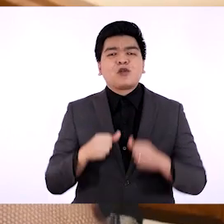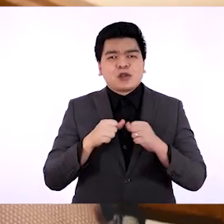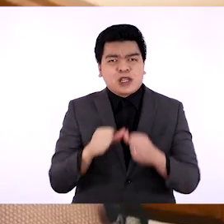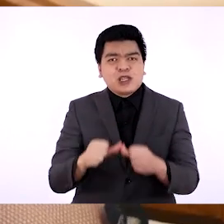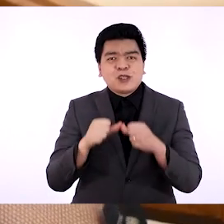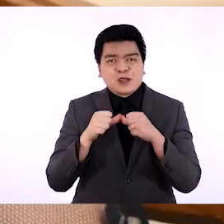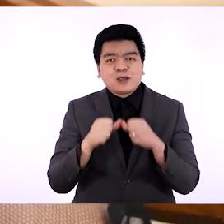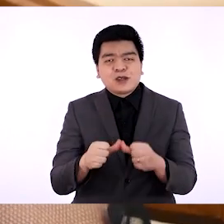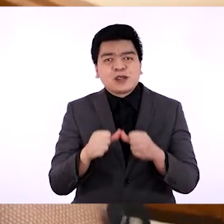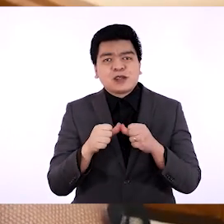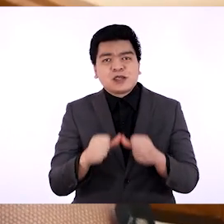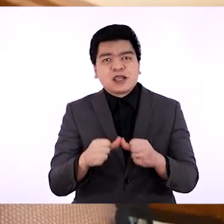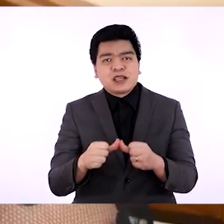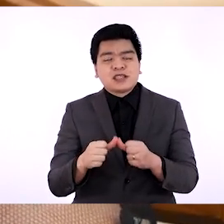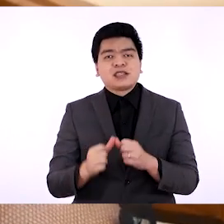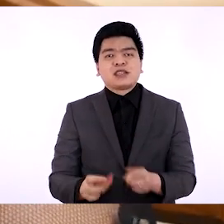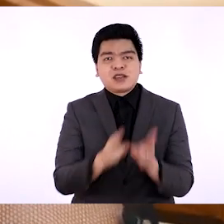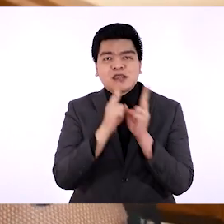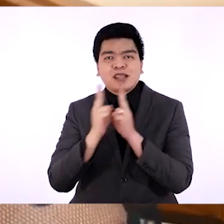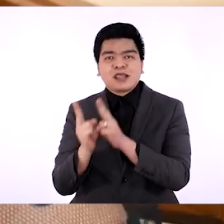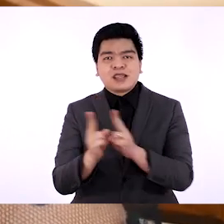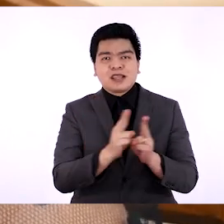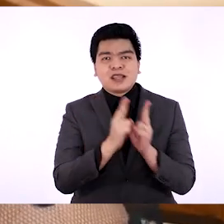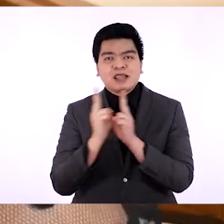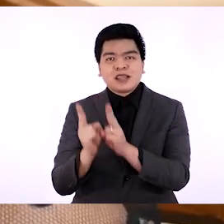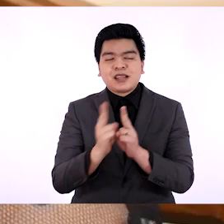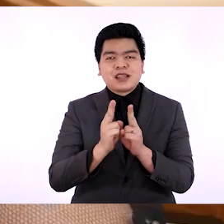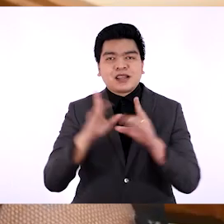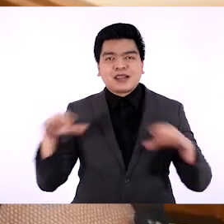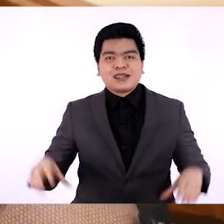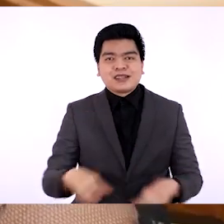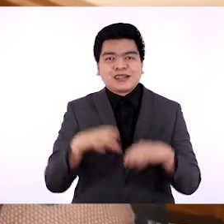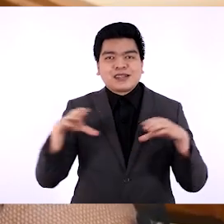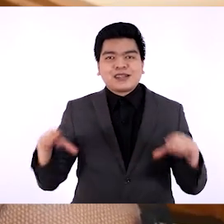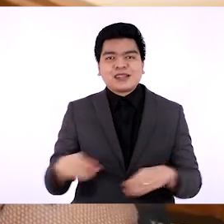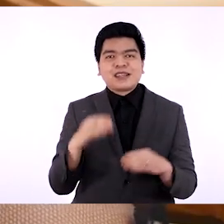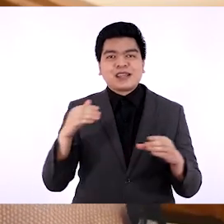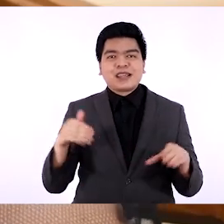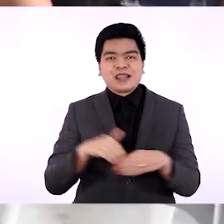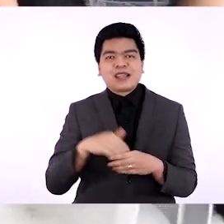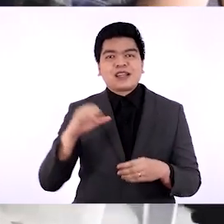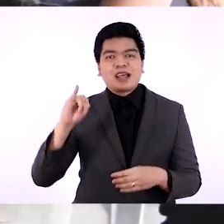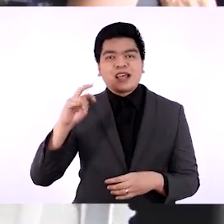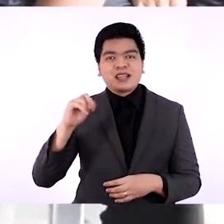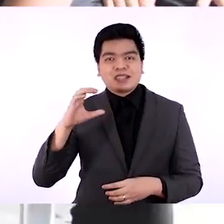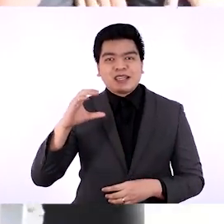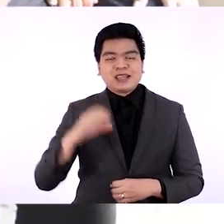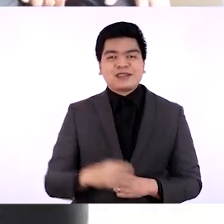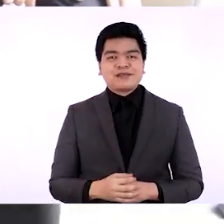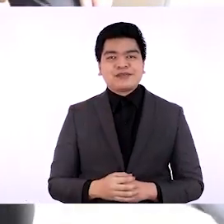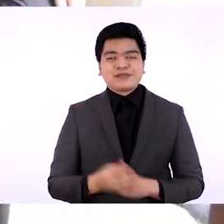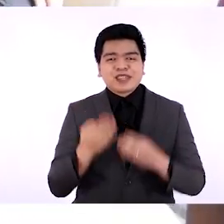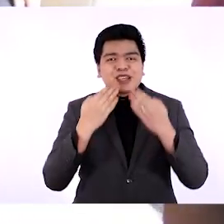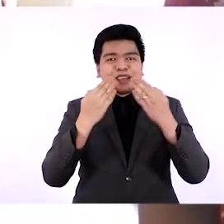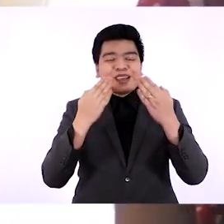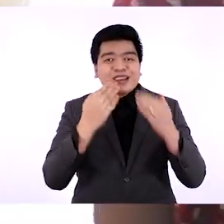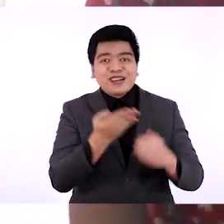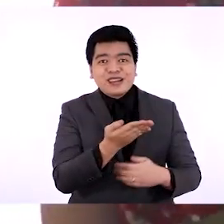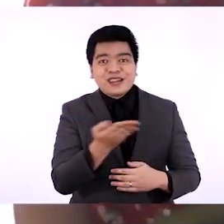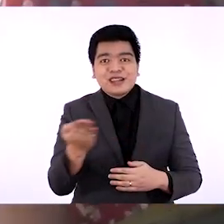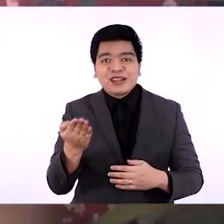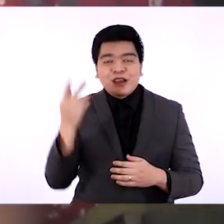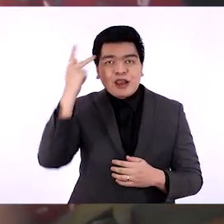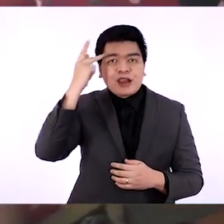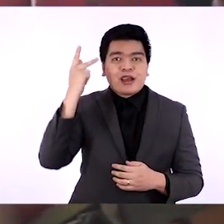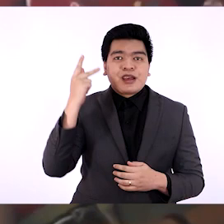titigil at patuloy na makikipagkaisa sa mga aktibidad po sa loob ng iglesia. Nagpapasalamat ang mga kapatid nating